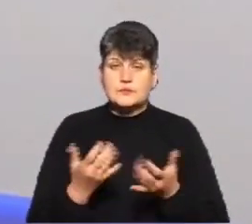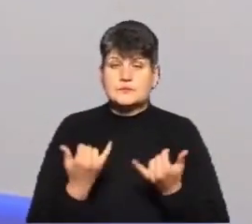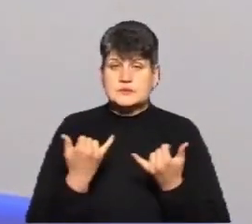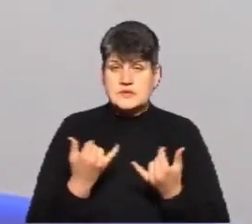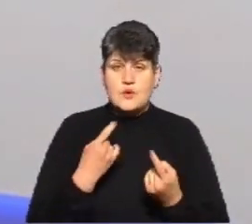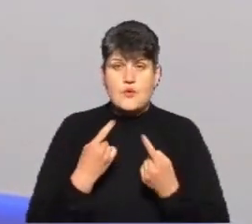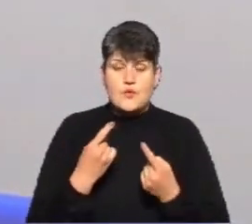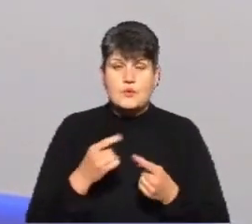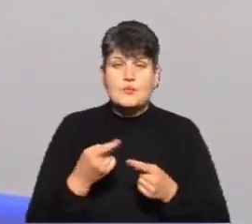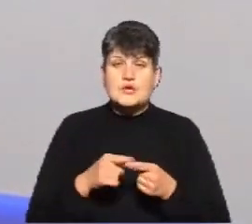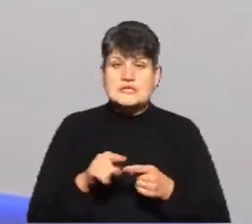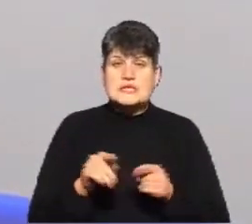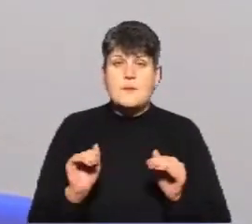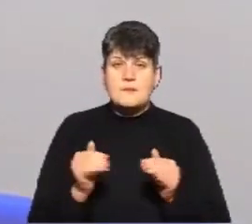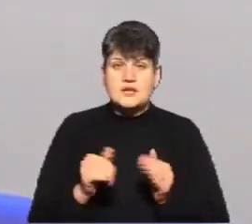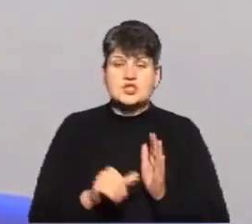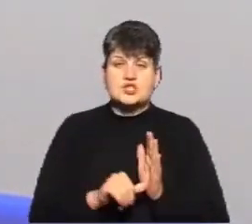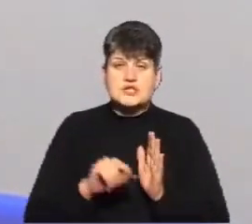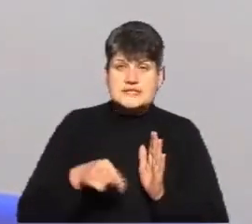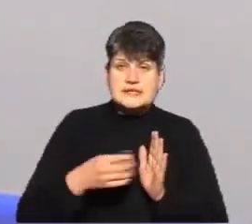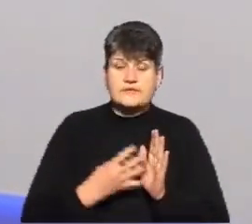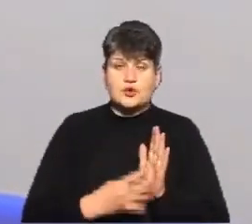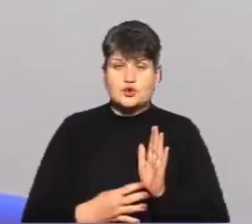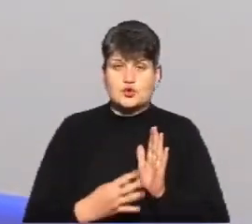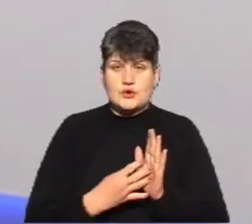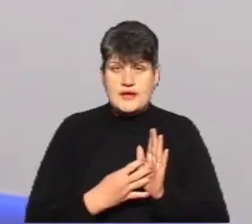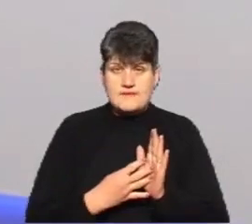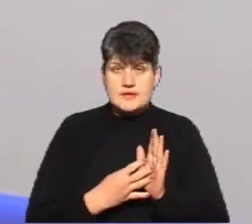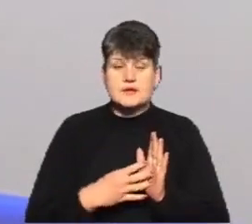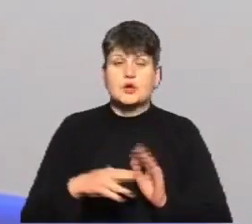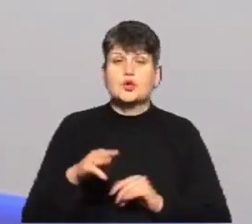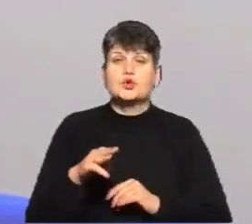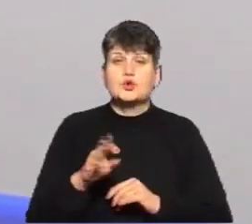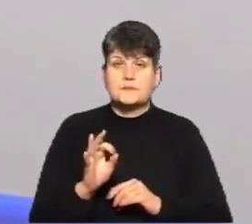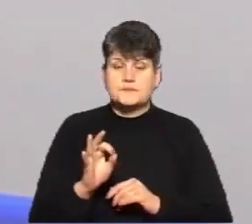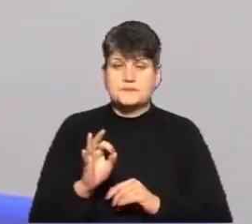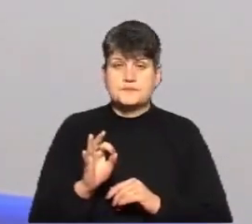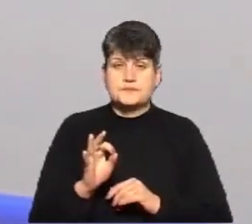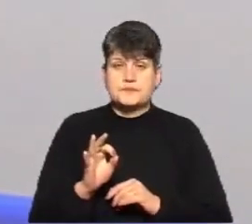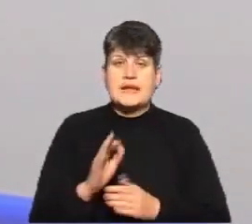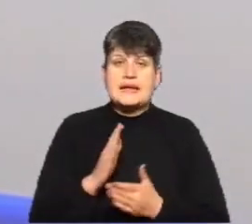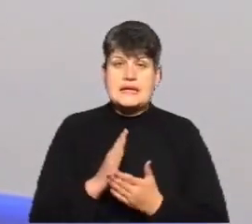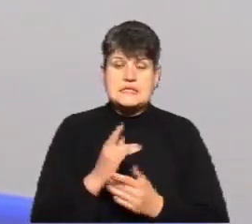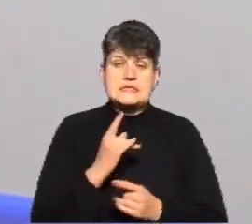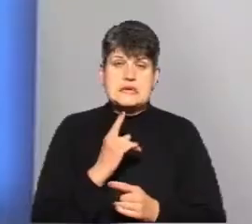обмеження 6,99, то є заборона